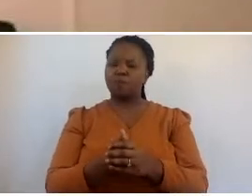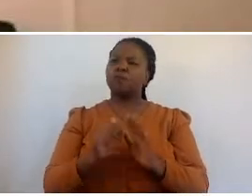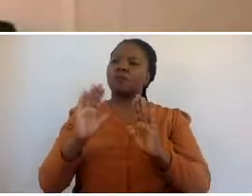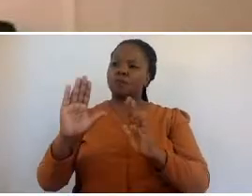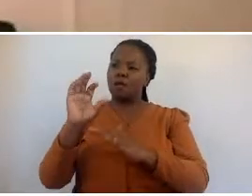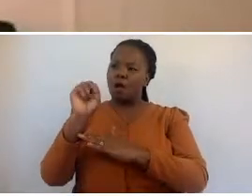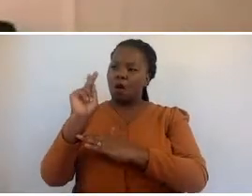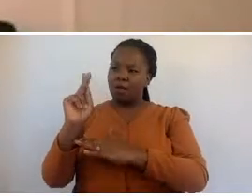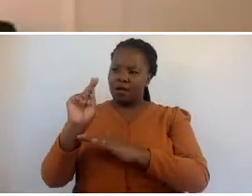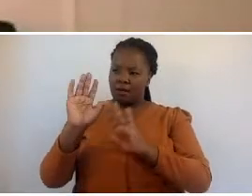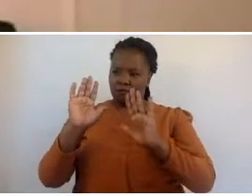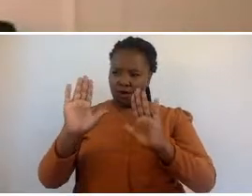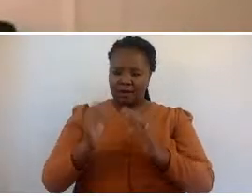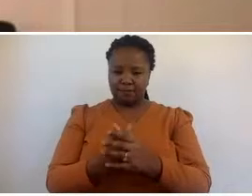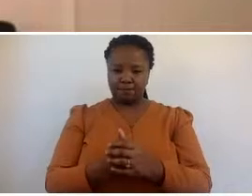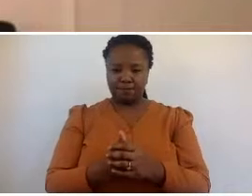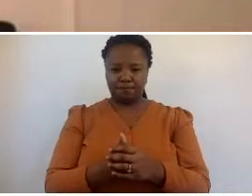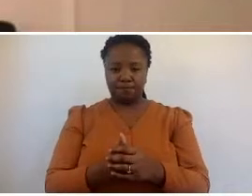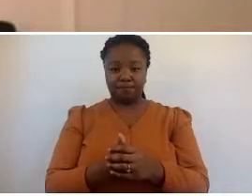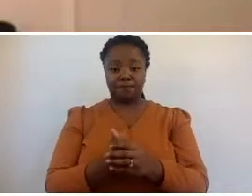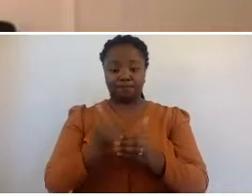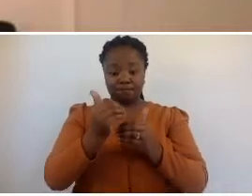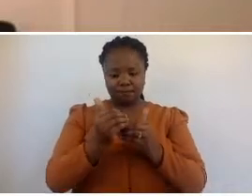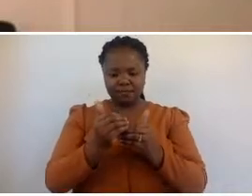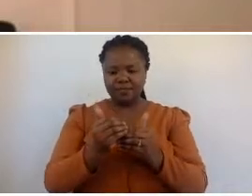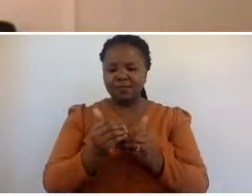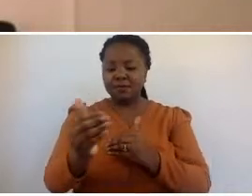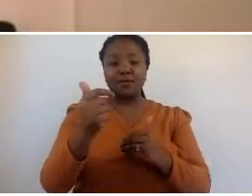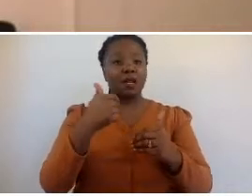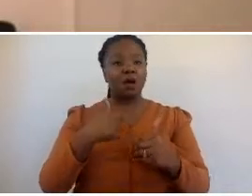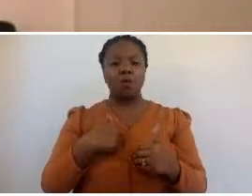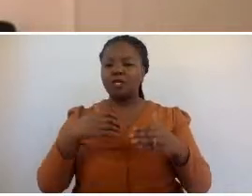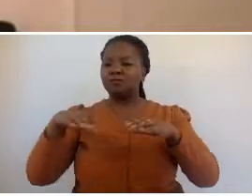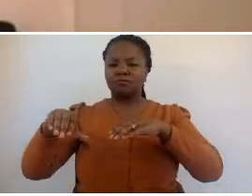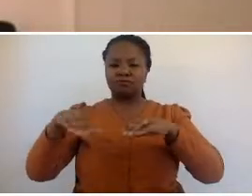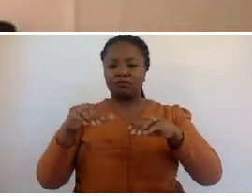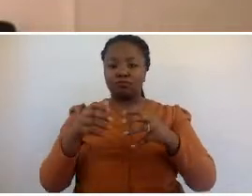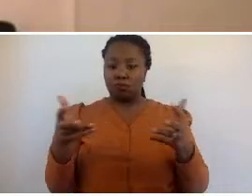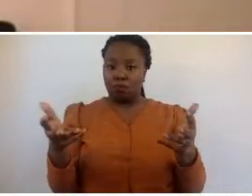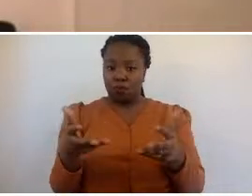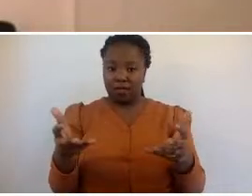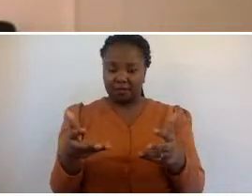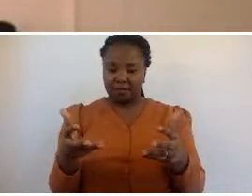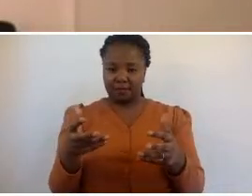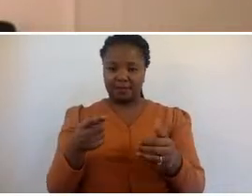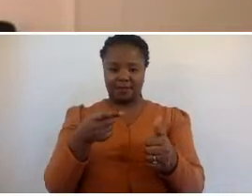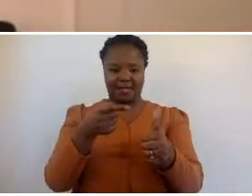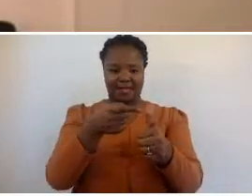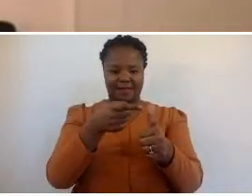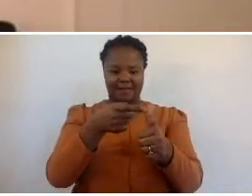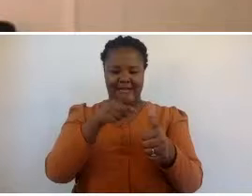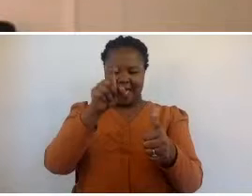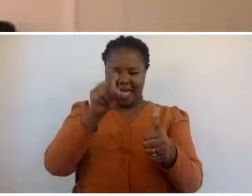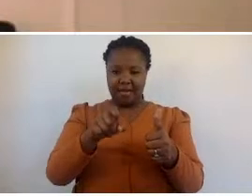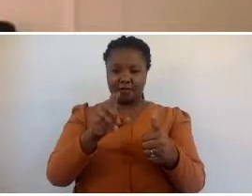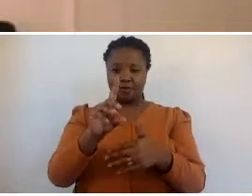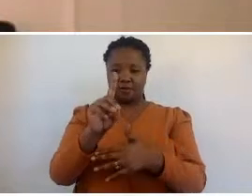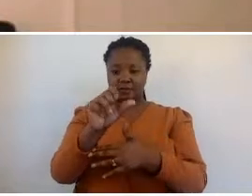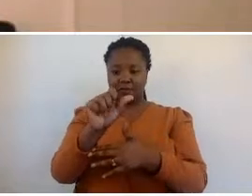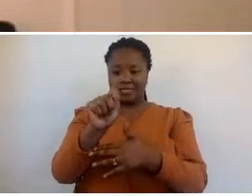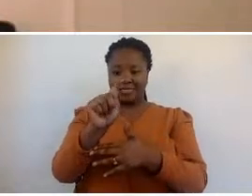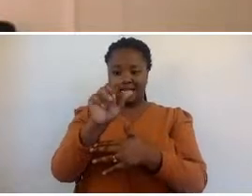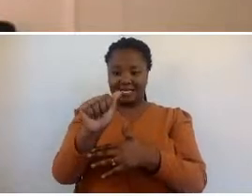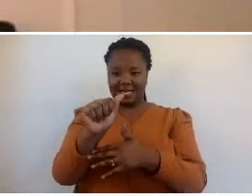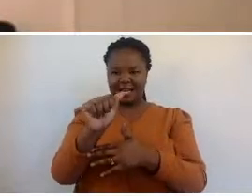Susan. Ce qu'il faut faire actuellement, c'est, premièrement, recueillir des données sur